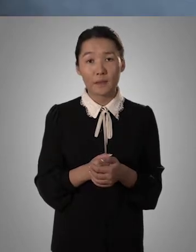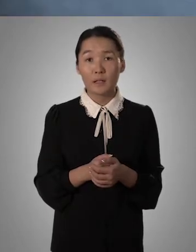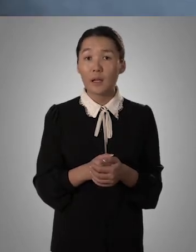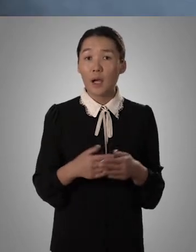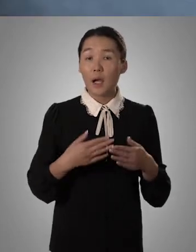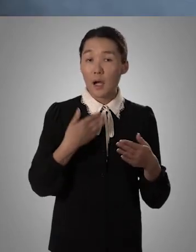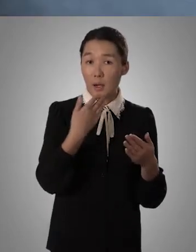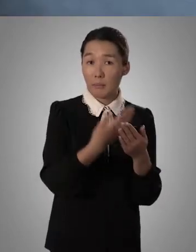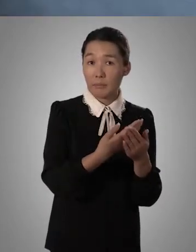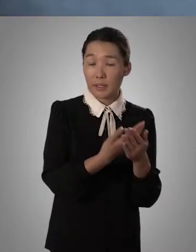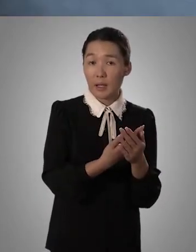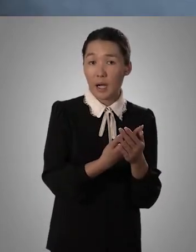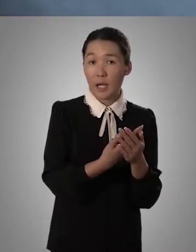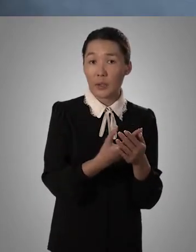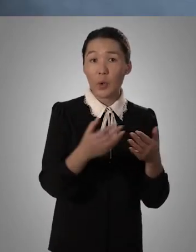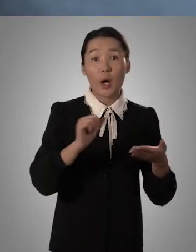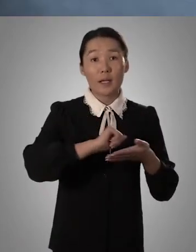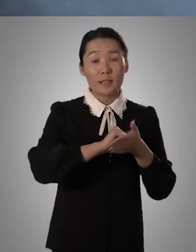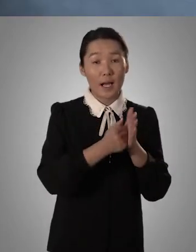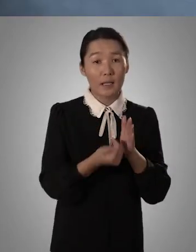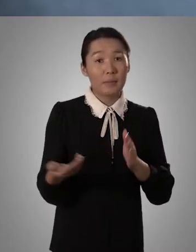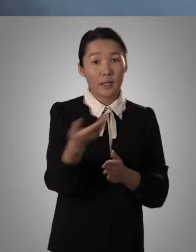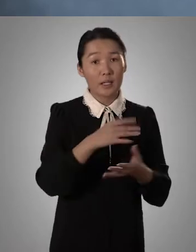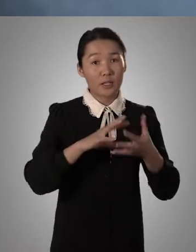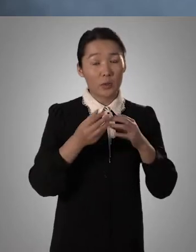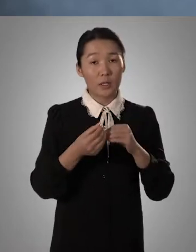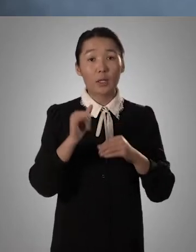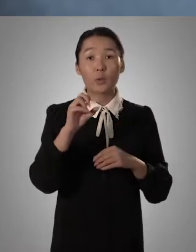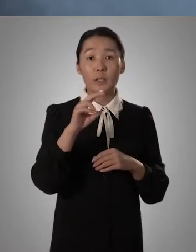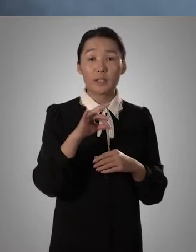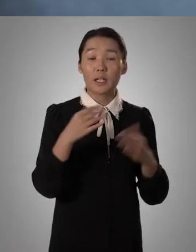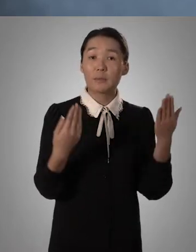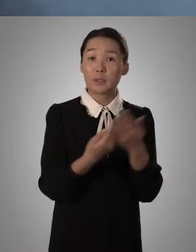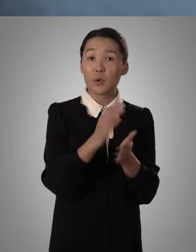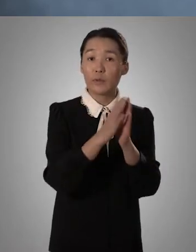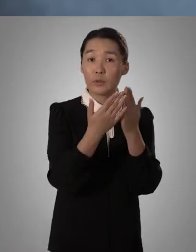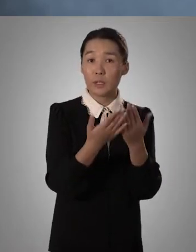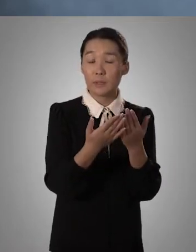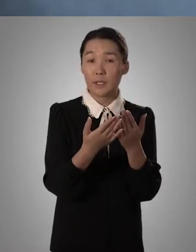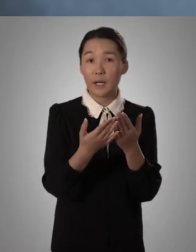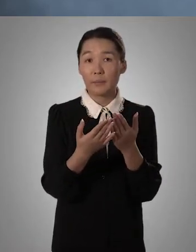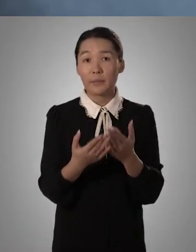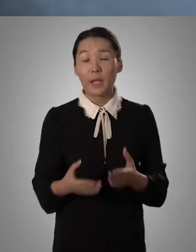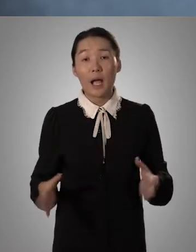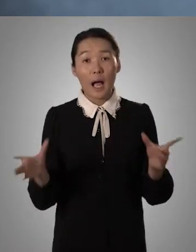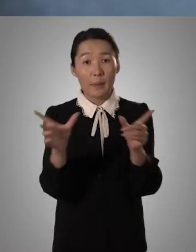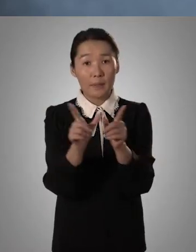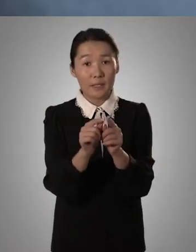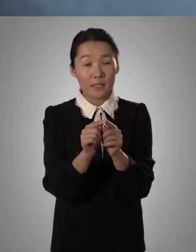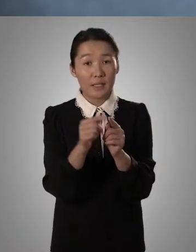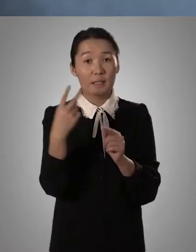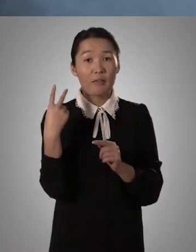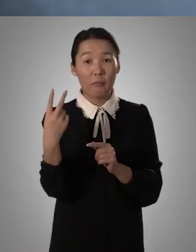предлагаю закрепить наш результат упражнением из нового учебника объедините в пары слова из